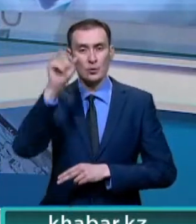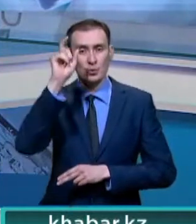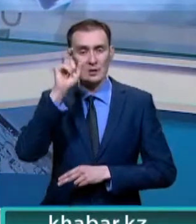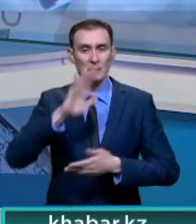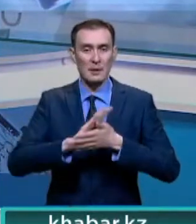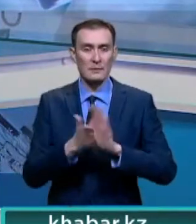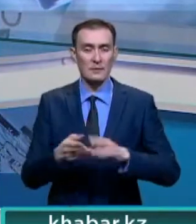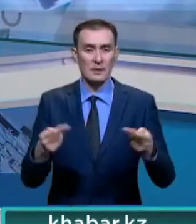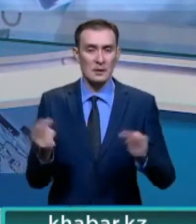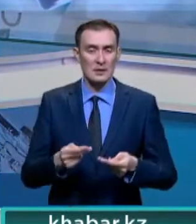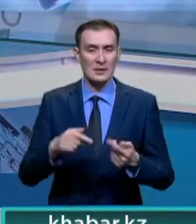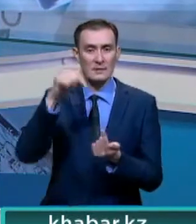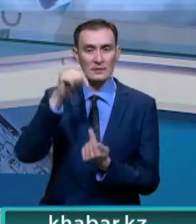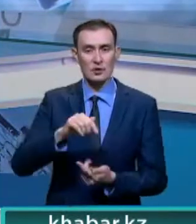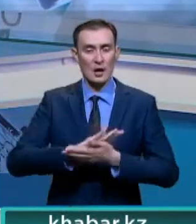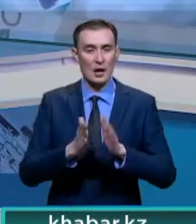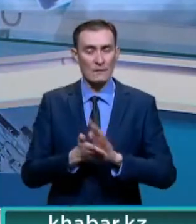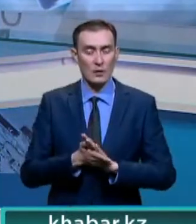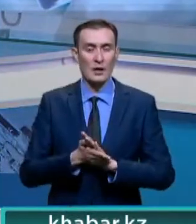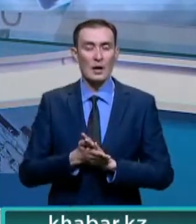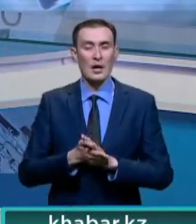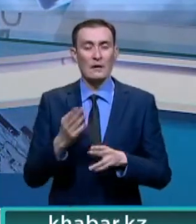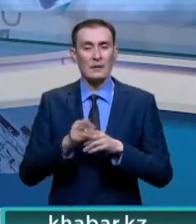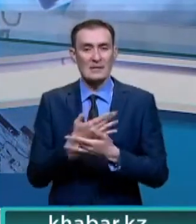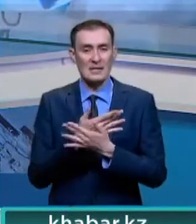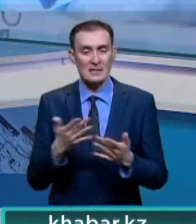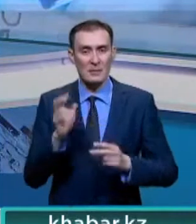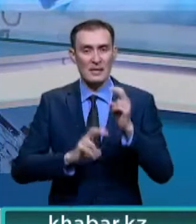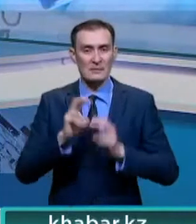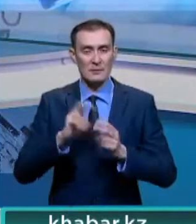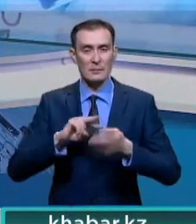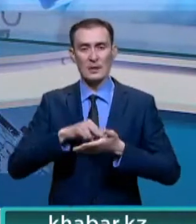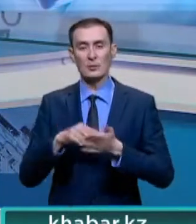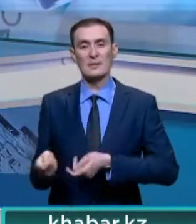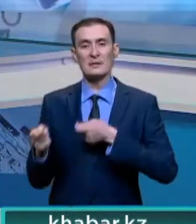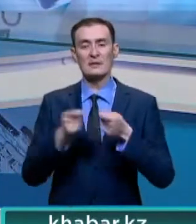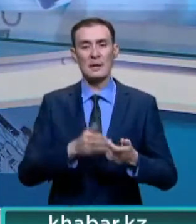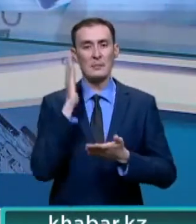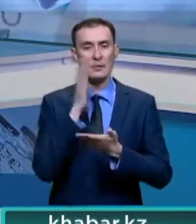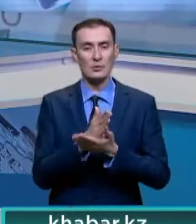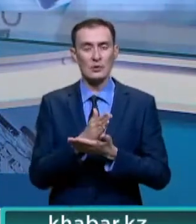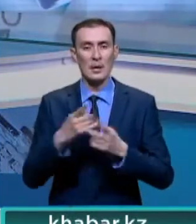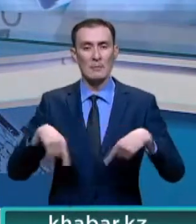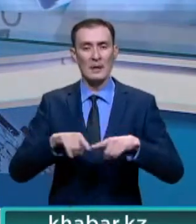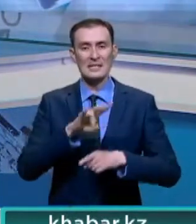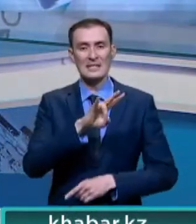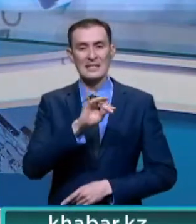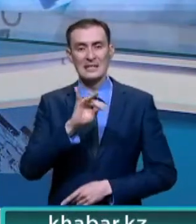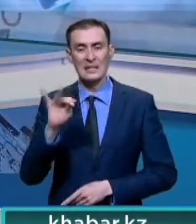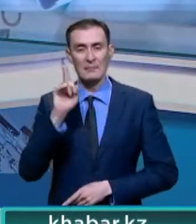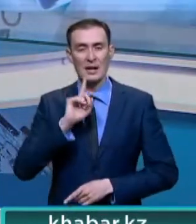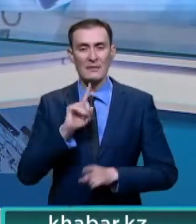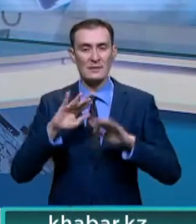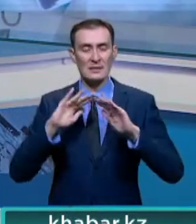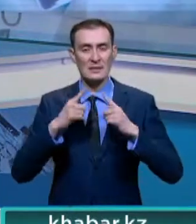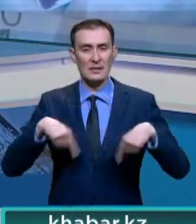уже подписали соответствующие соглашения. Субстанцию для производства планируют поставлять напрямую с базы НИИ. Пока же в закрытом